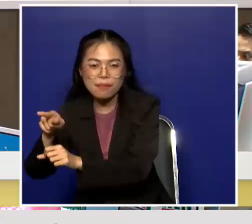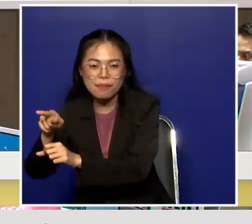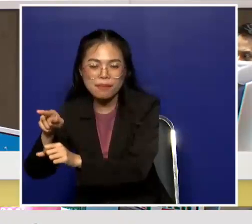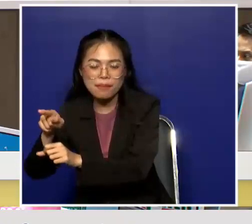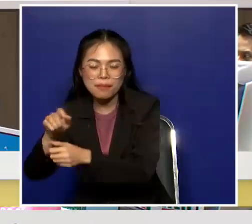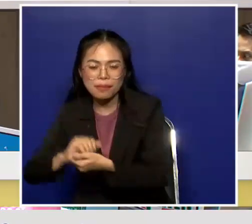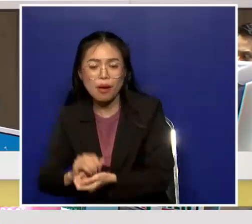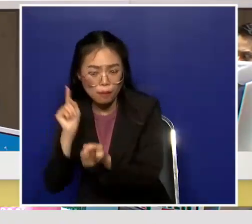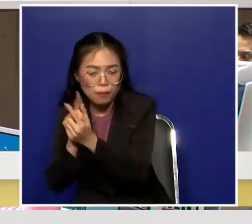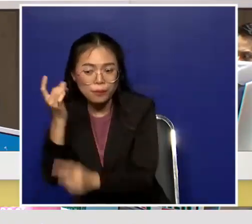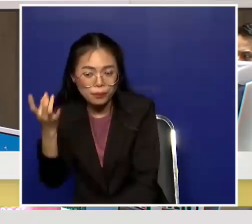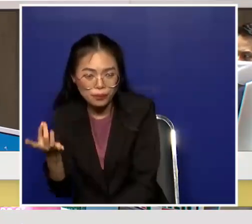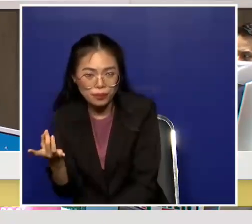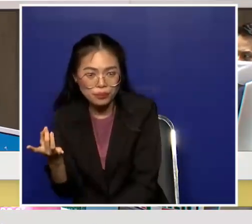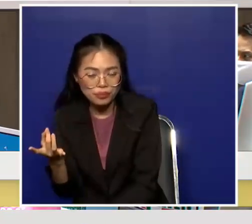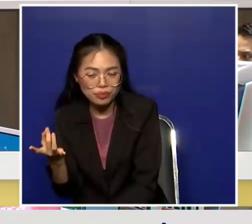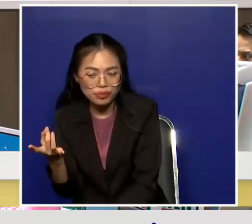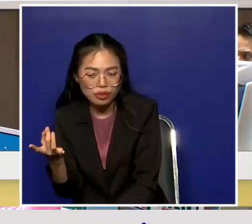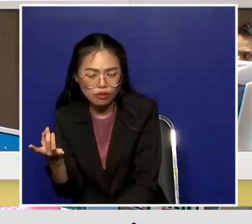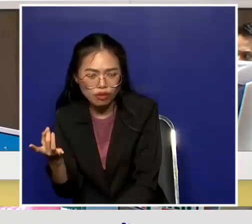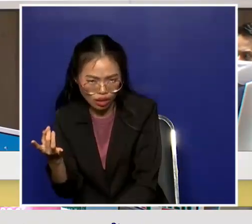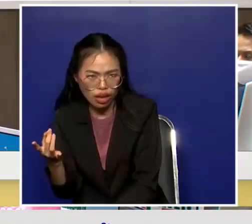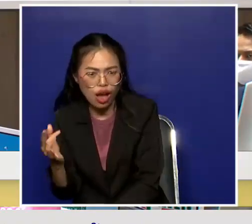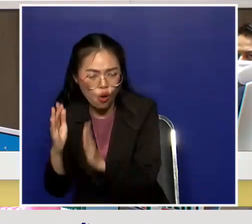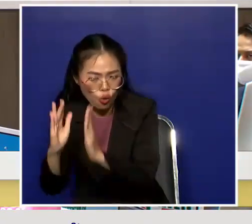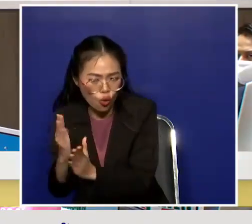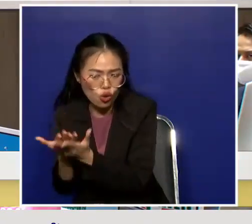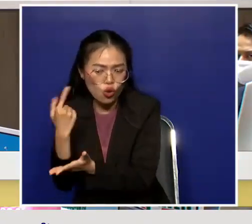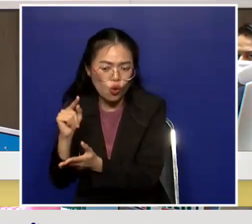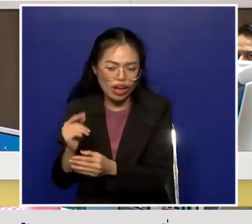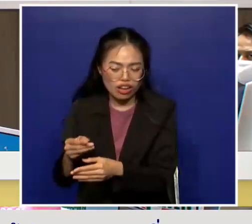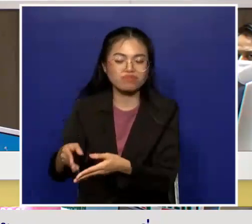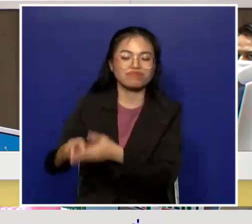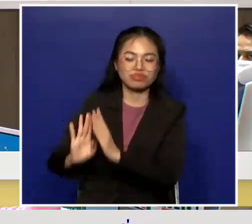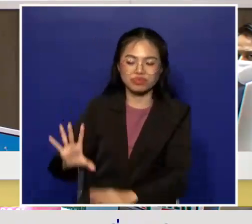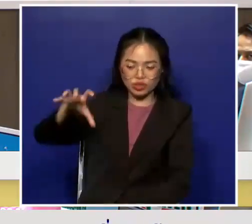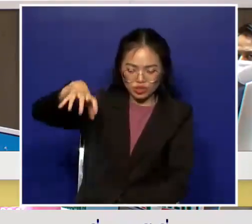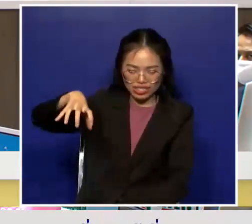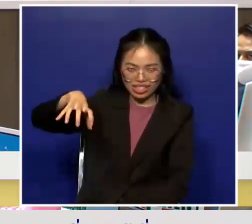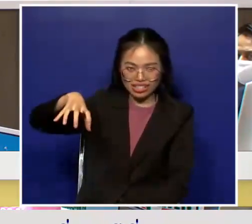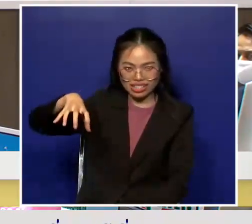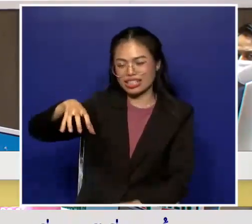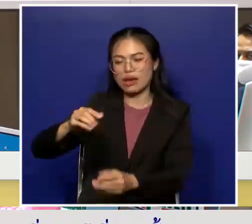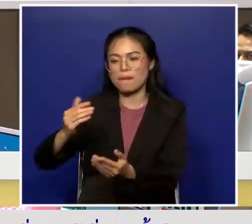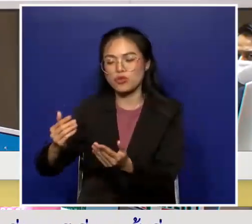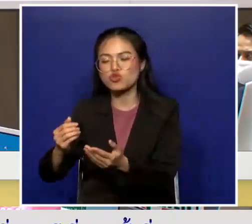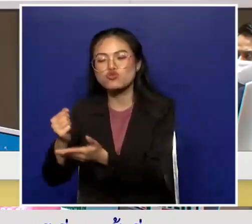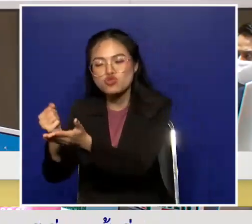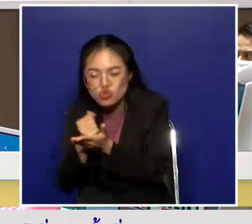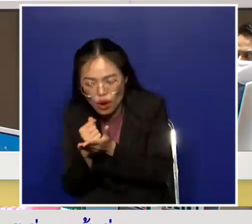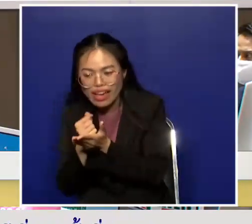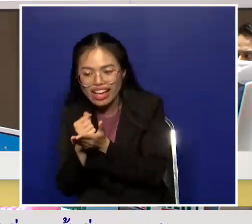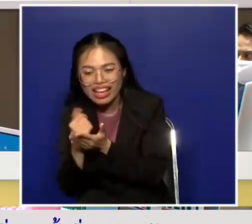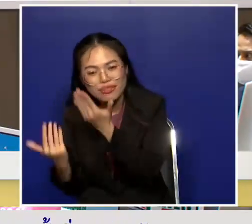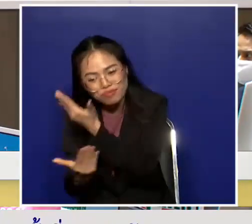เกิดอะไรขึ้นครับท่านประธานครับเจ้าสัวรายนี้ฉลาดมากเขาก็ไปตั้งบริษัทเป็นที่ปรึกษาให้หน่วยงานราชการแล้วเขาก็ส